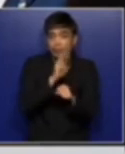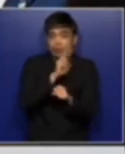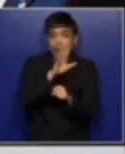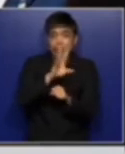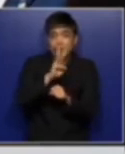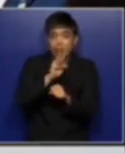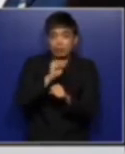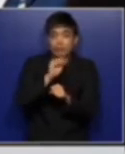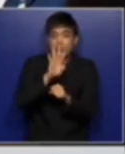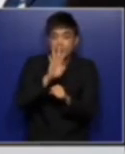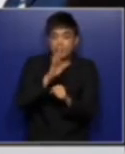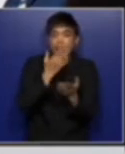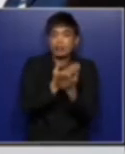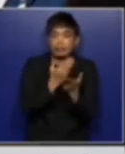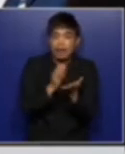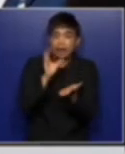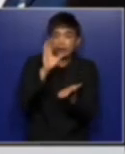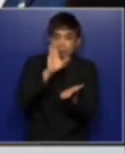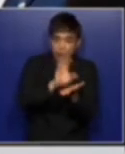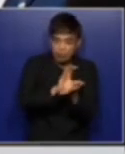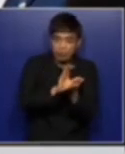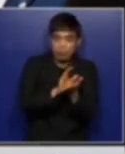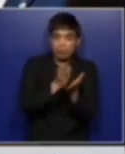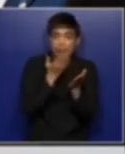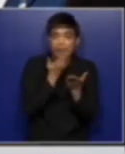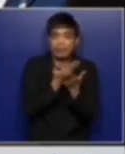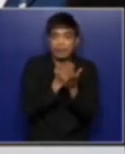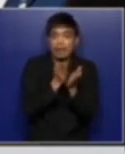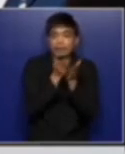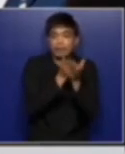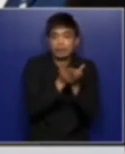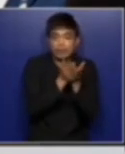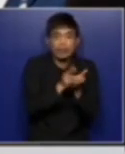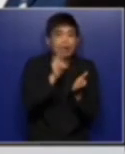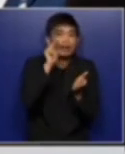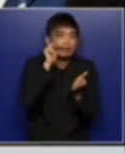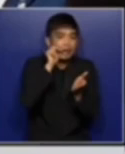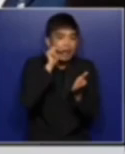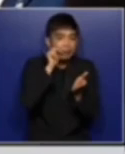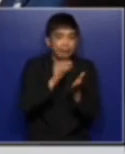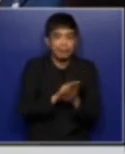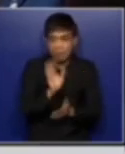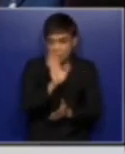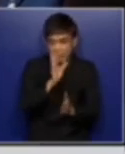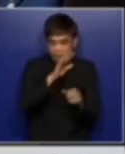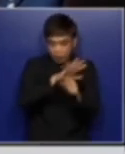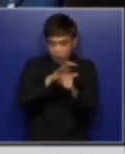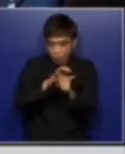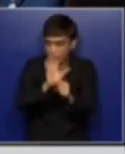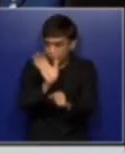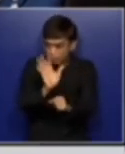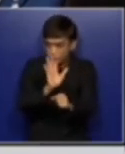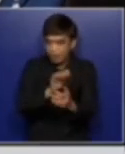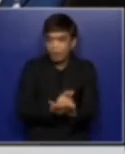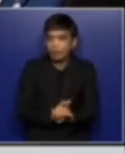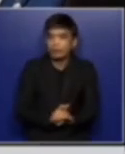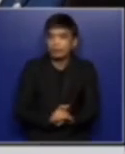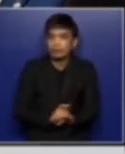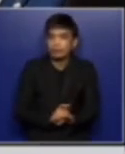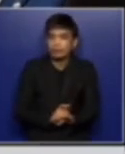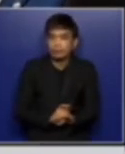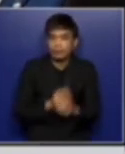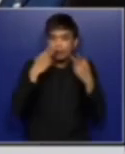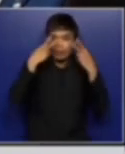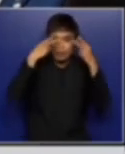เนี่ยเป็นงบเรือดำน้ำไม่ใช่งบโควิดนายกรัฐมนตรีที่ชื่อประยุท